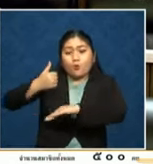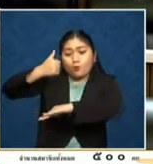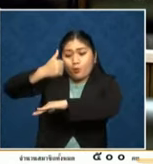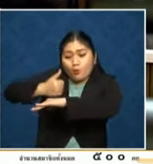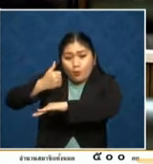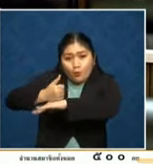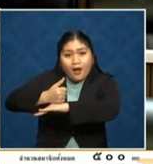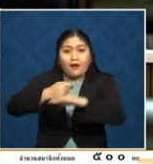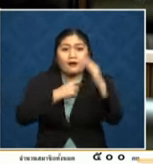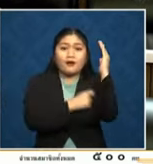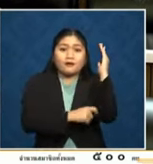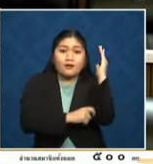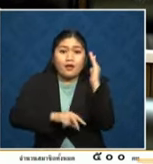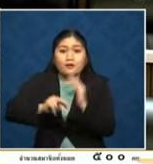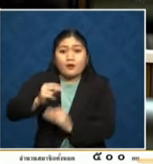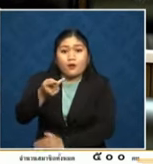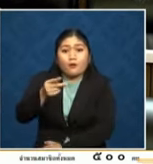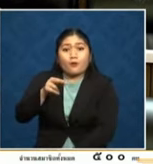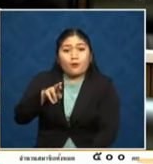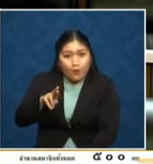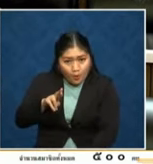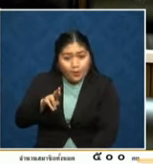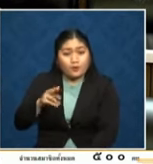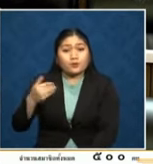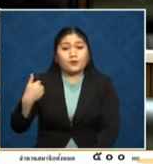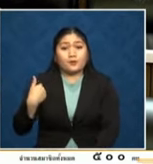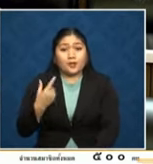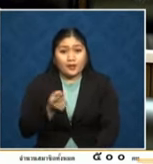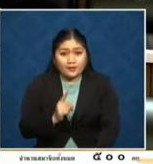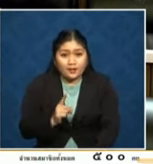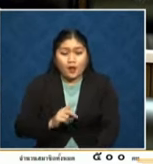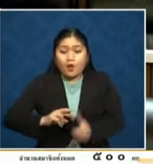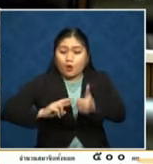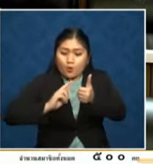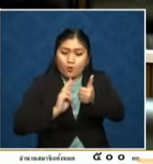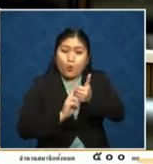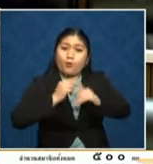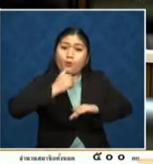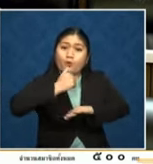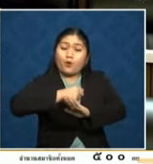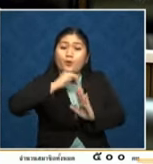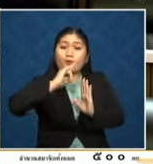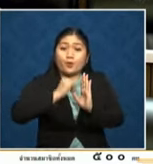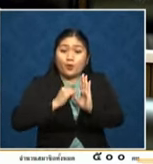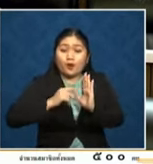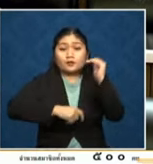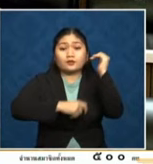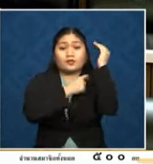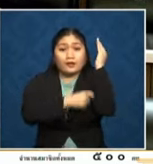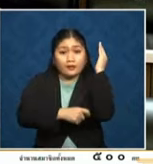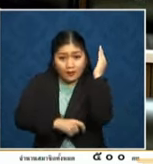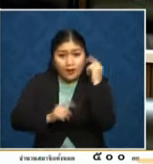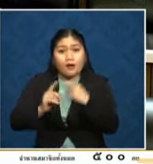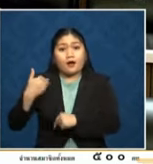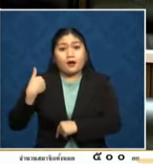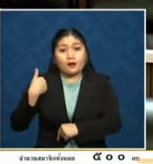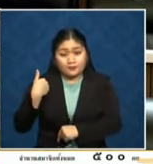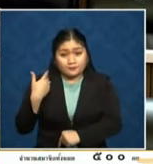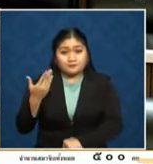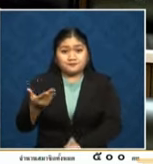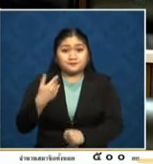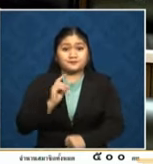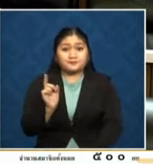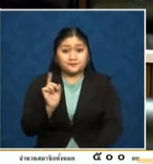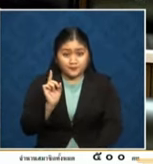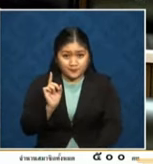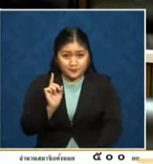ยนายนกรตักกะวิรพัฒน์รองและรองผู้ว่าการยางแห่งประเทศไทยนายสุขทัศน์ต่างวิริย